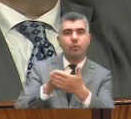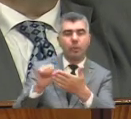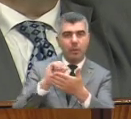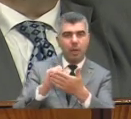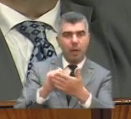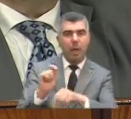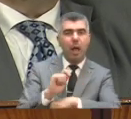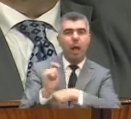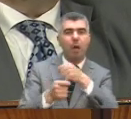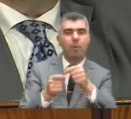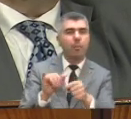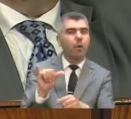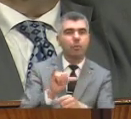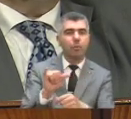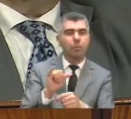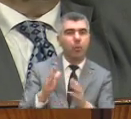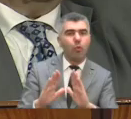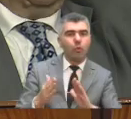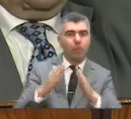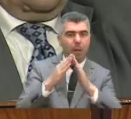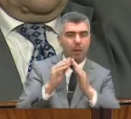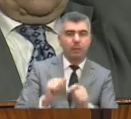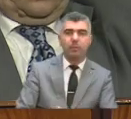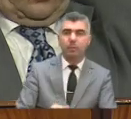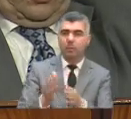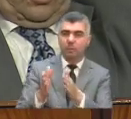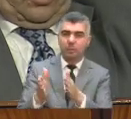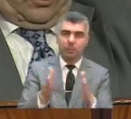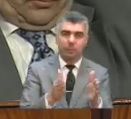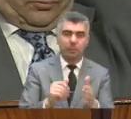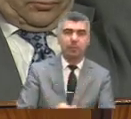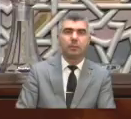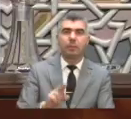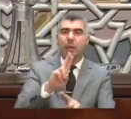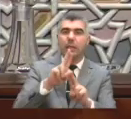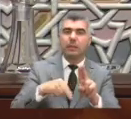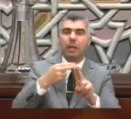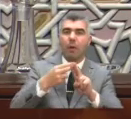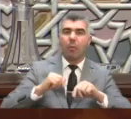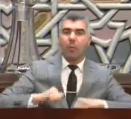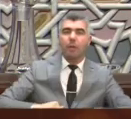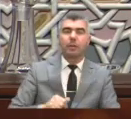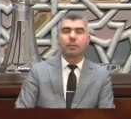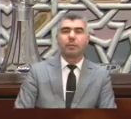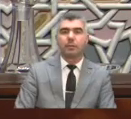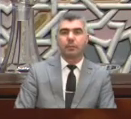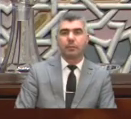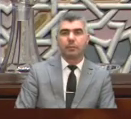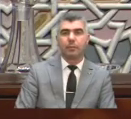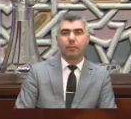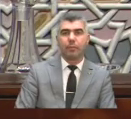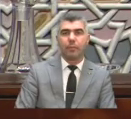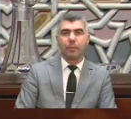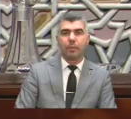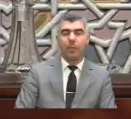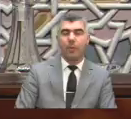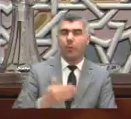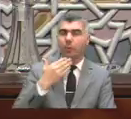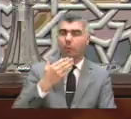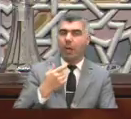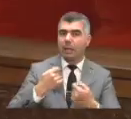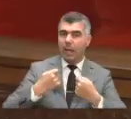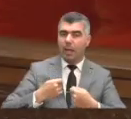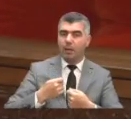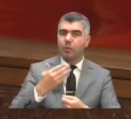داخل مجال القروي والجبلي. شكرا. شكرا سيد نائب، الجواب ديالكم السيدة الوزيرة محترمة. سيدة الرئيسة، شكرا